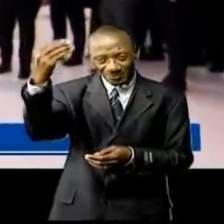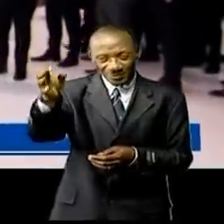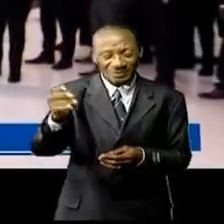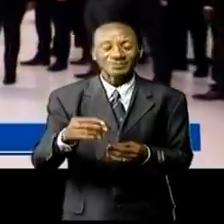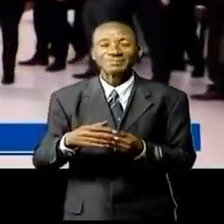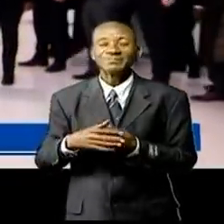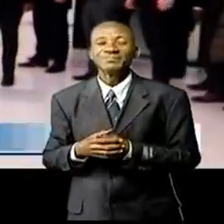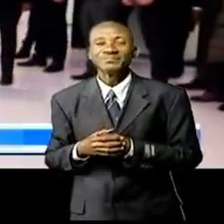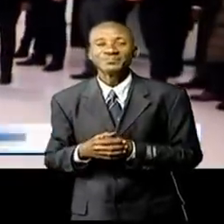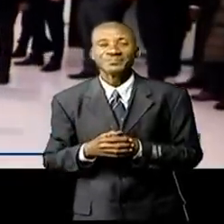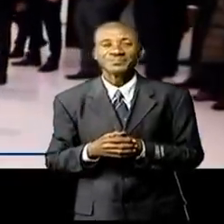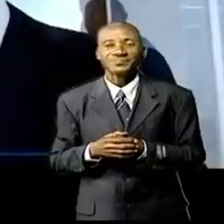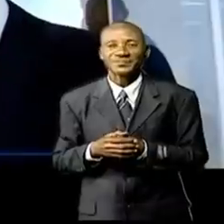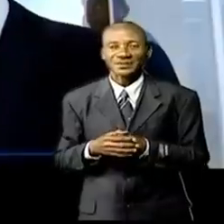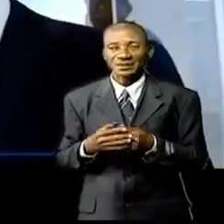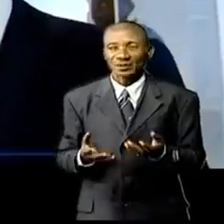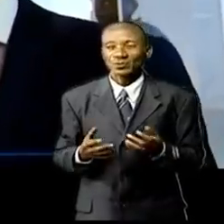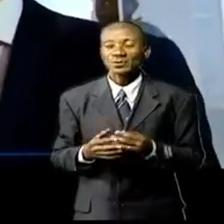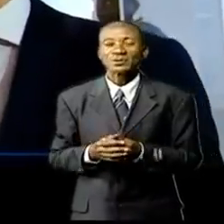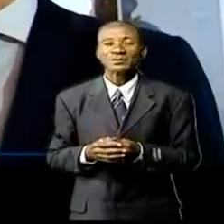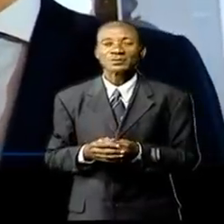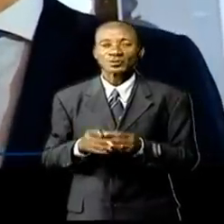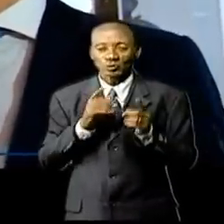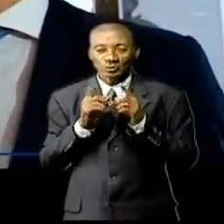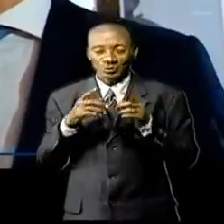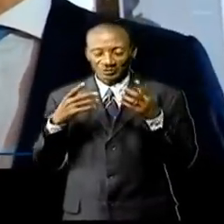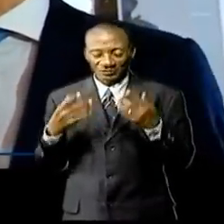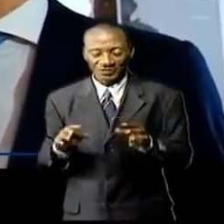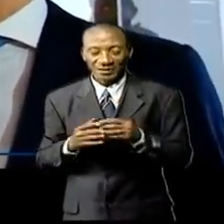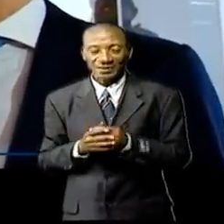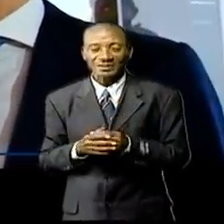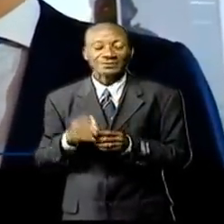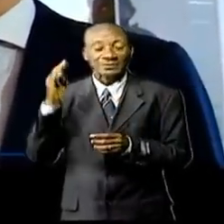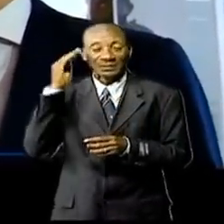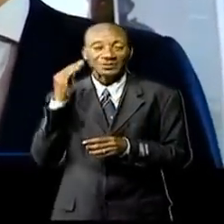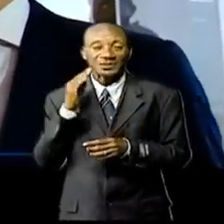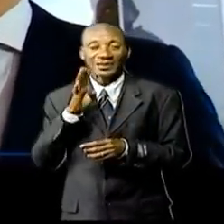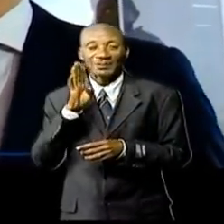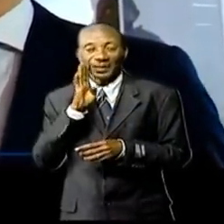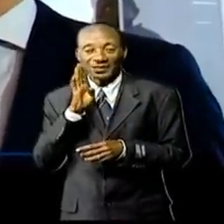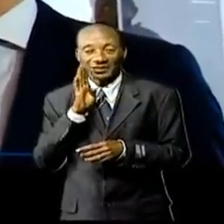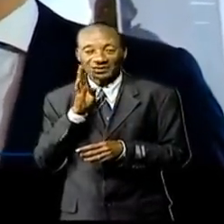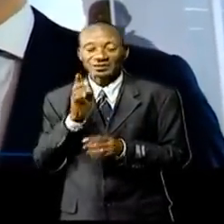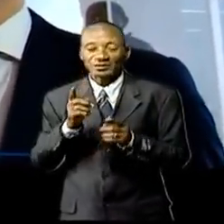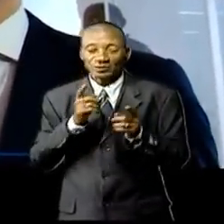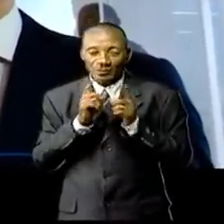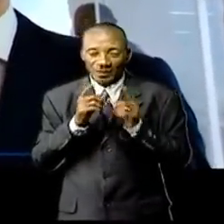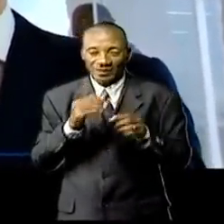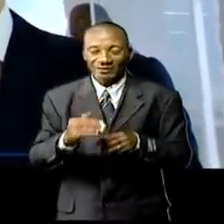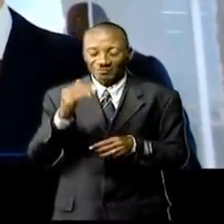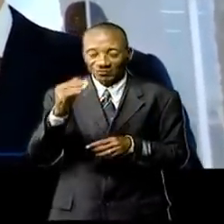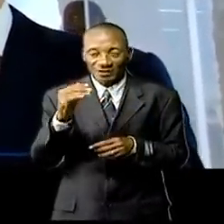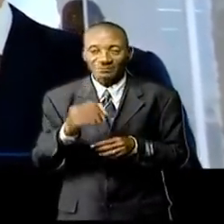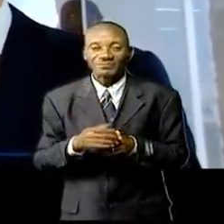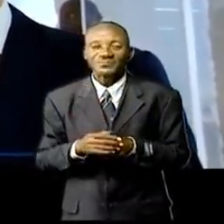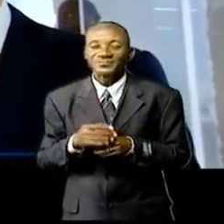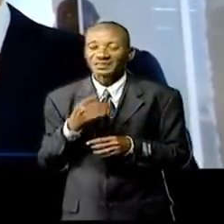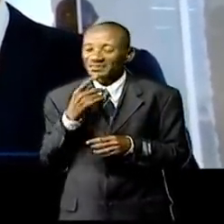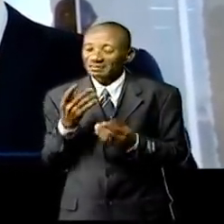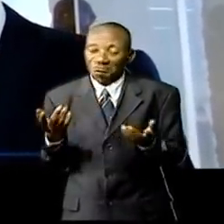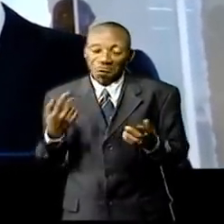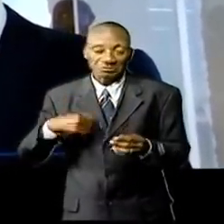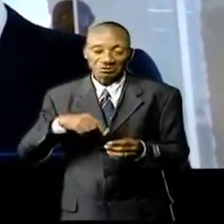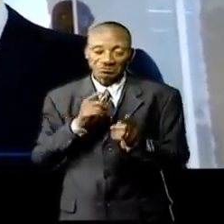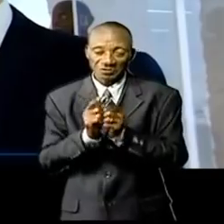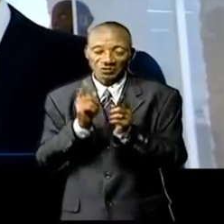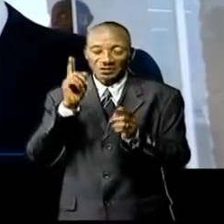face, qu'on s'est exprimé par rapport à la colonisation, les effets que ça a eu, les regrets que notre roi a exprimés par rapport à